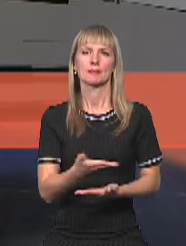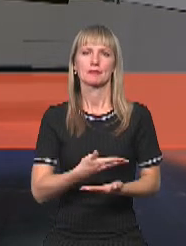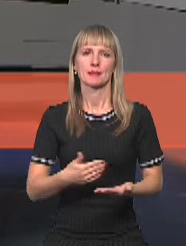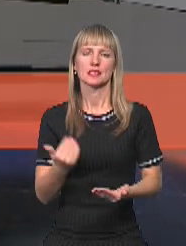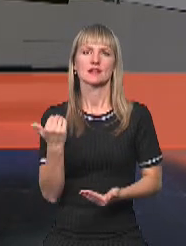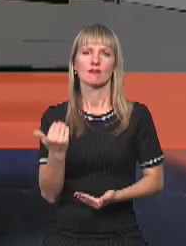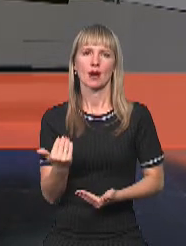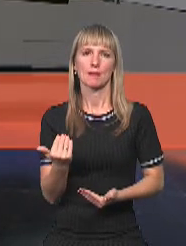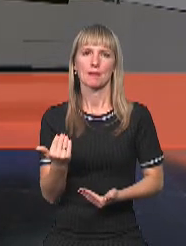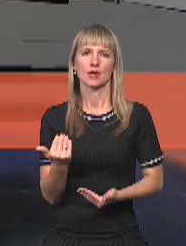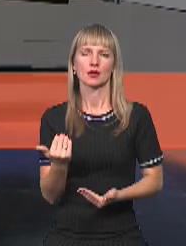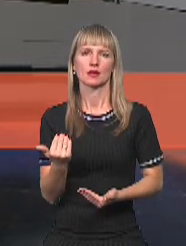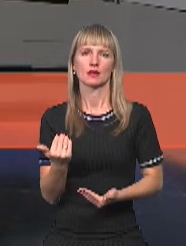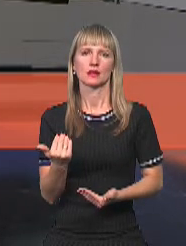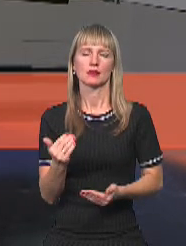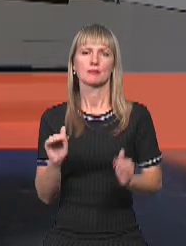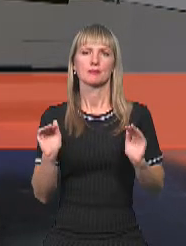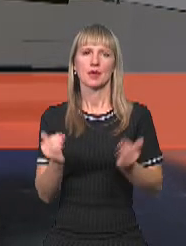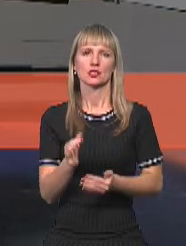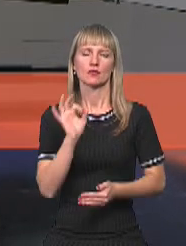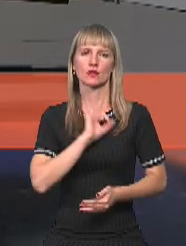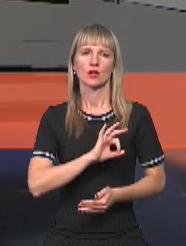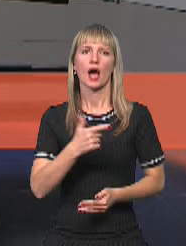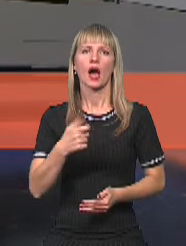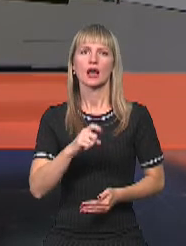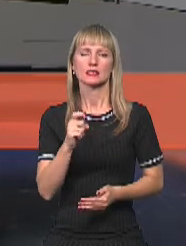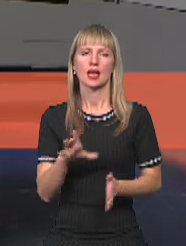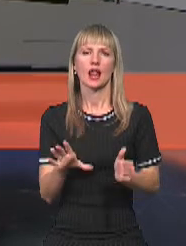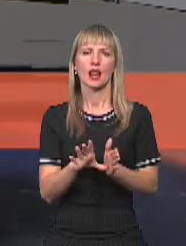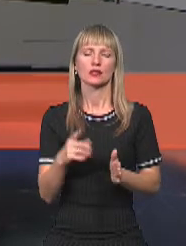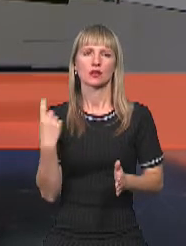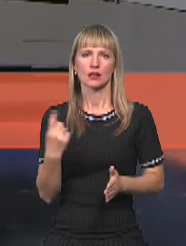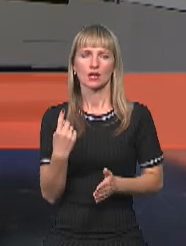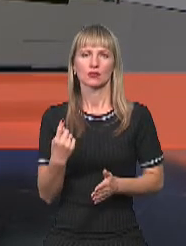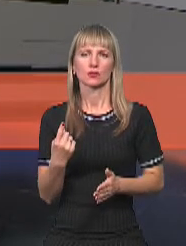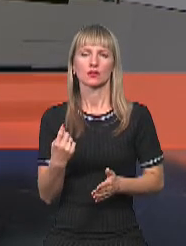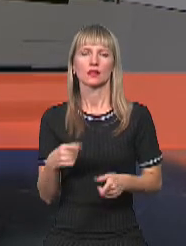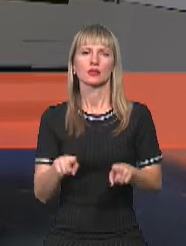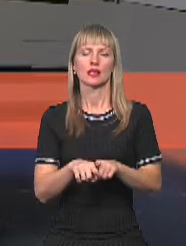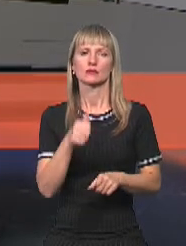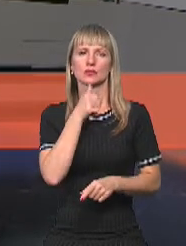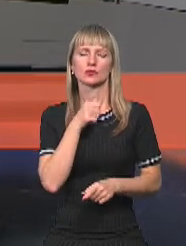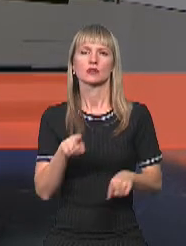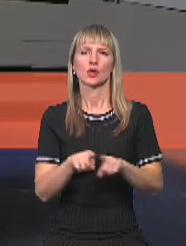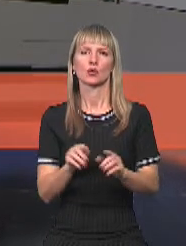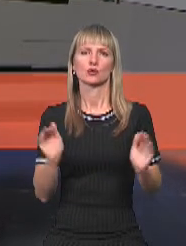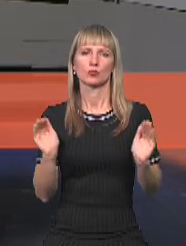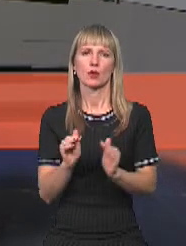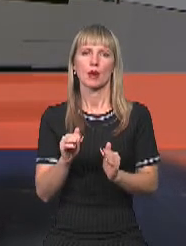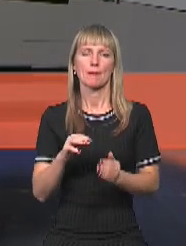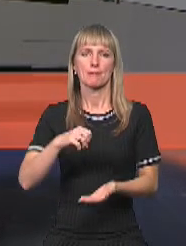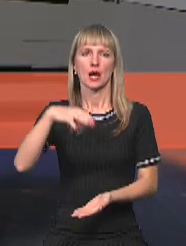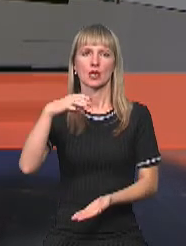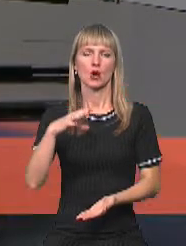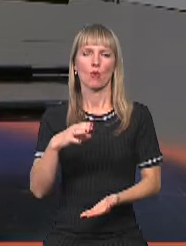з вами менше використовуємо газ, електроенергію, ну, то ми таким чином також знижуємо парниковий